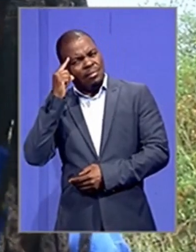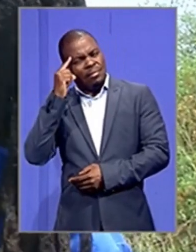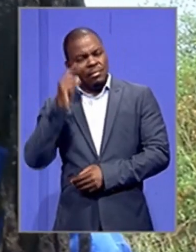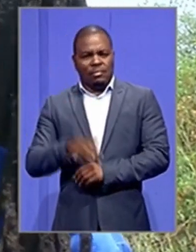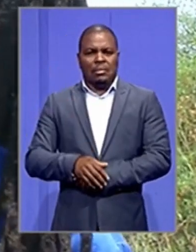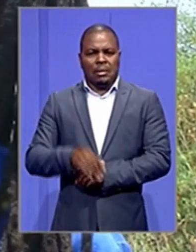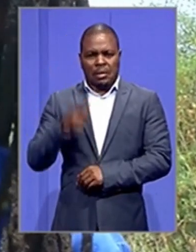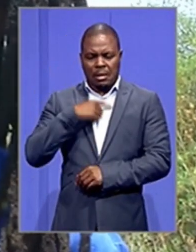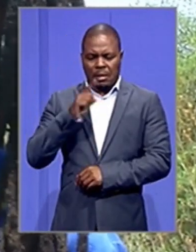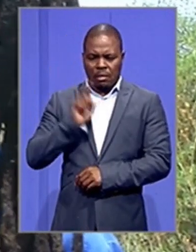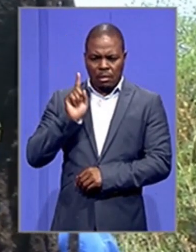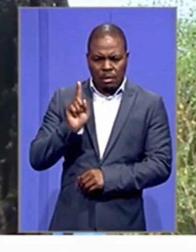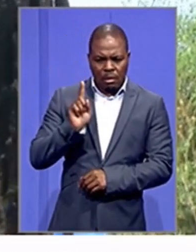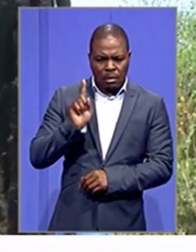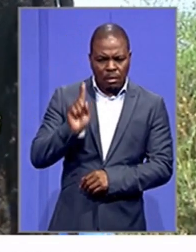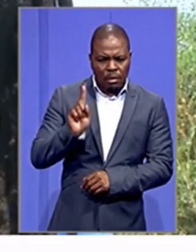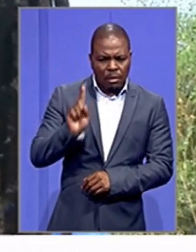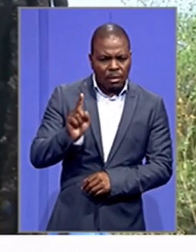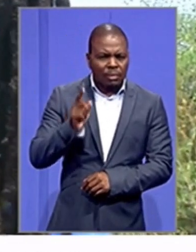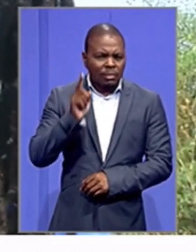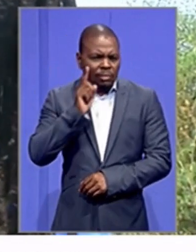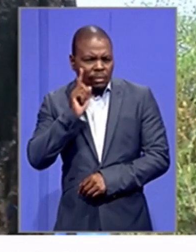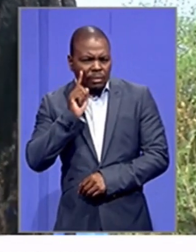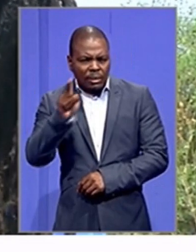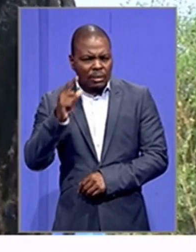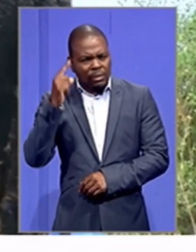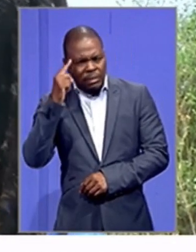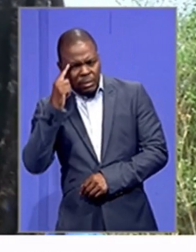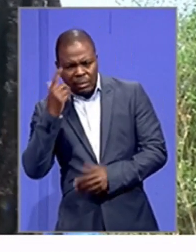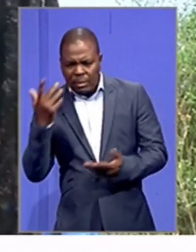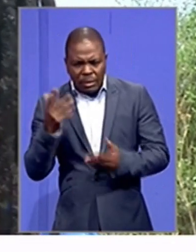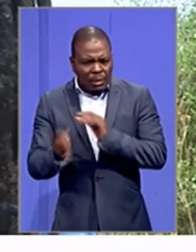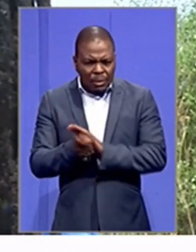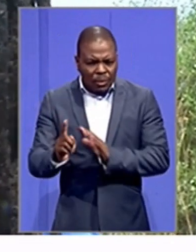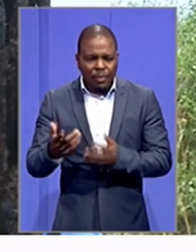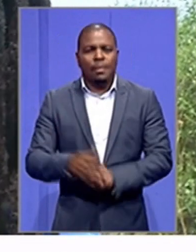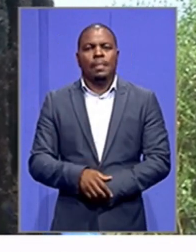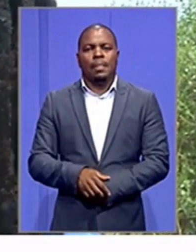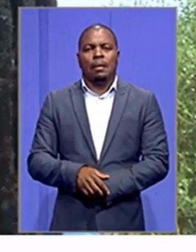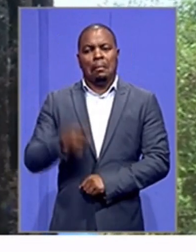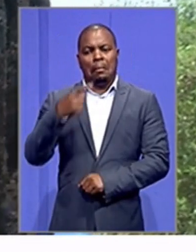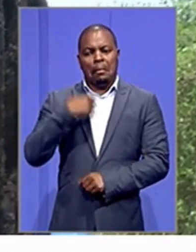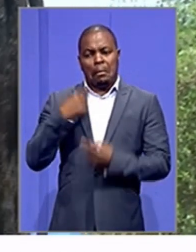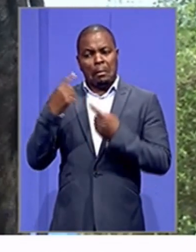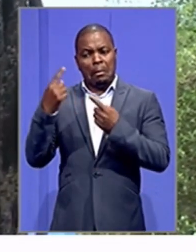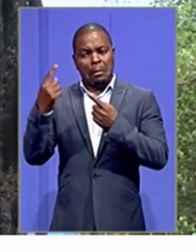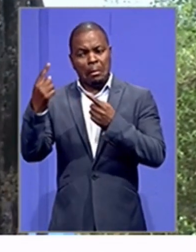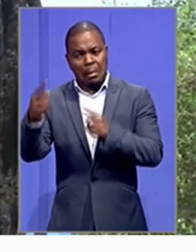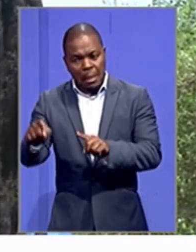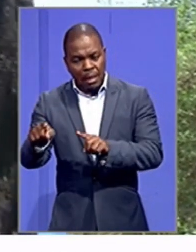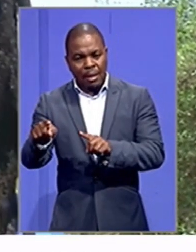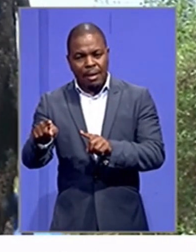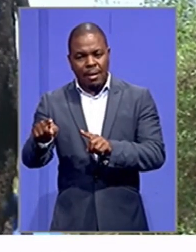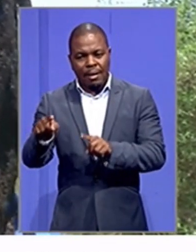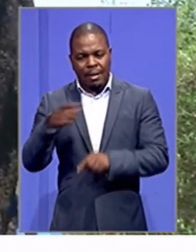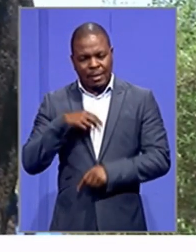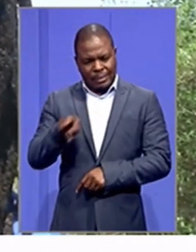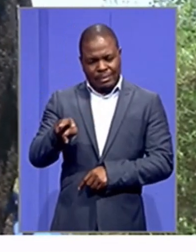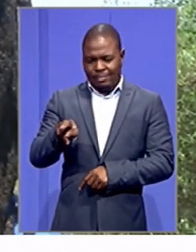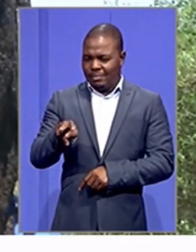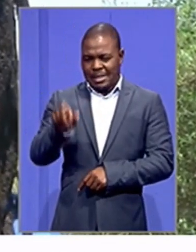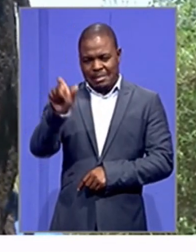ka batamela gannyane gore ke bone gore o robetše go ba o diragalang ka yena. So ge ke batamela ka bona gore a e ka re motho ola